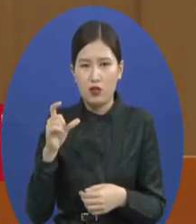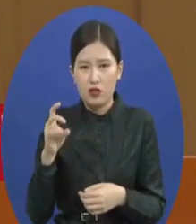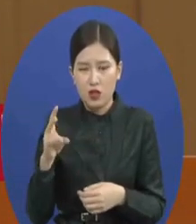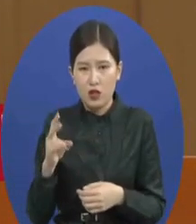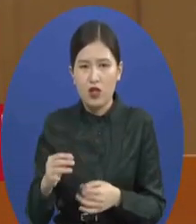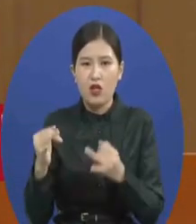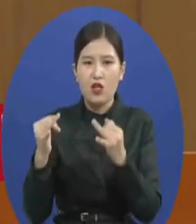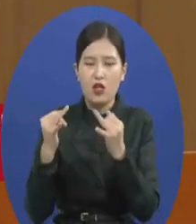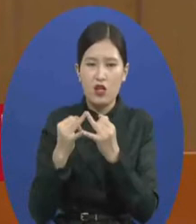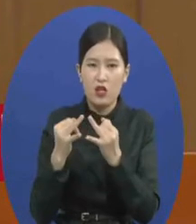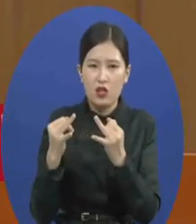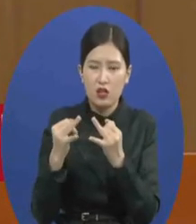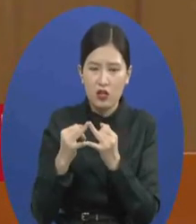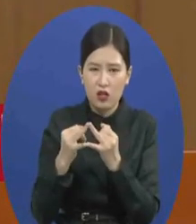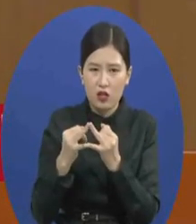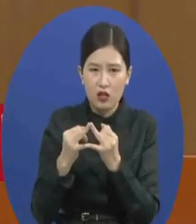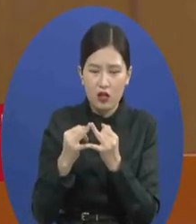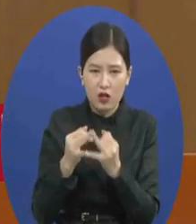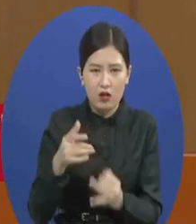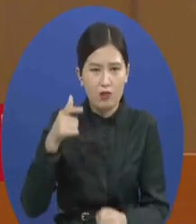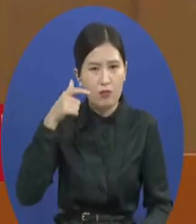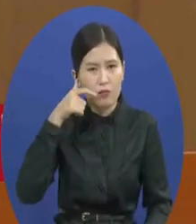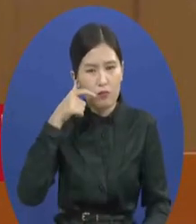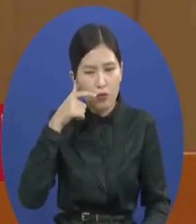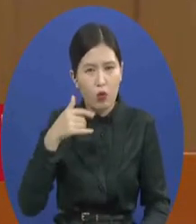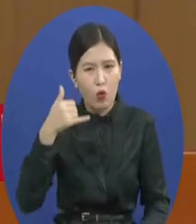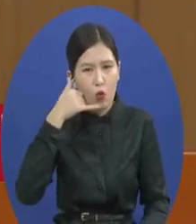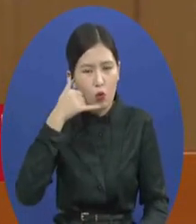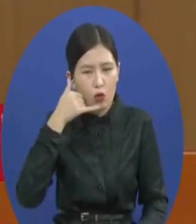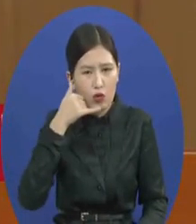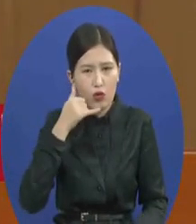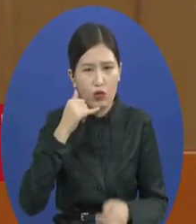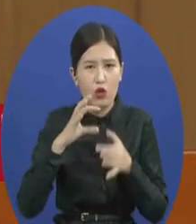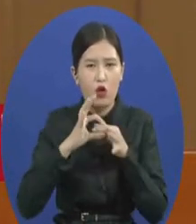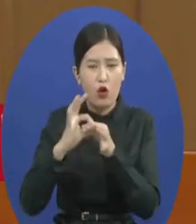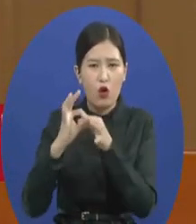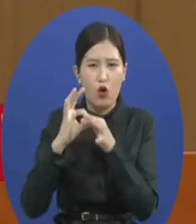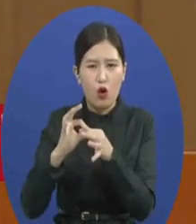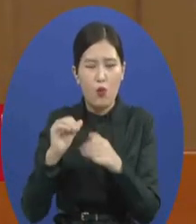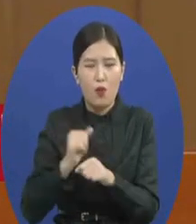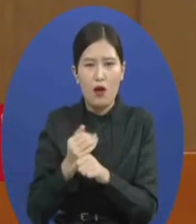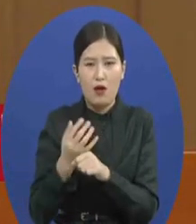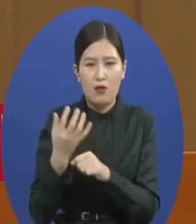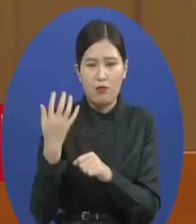интернет өөрөн дэл холбооны үйл ажиллагаа эрхлэх тусгай зөвшөөрөл эзэмшигч